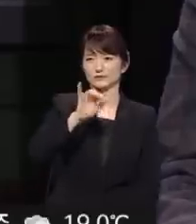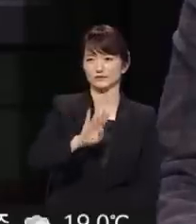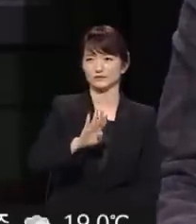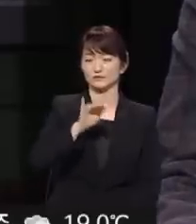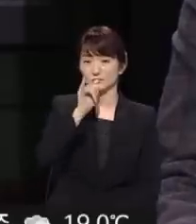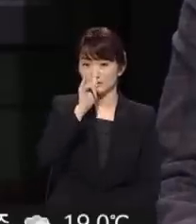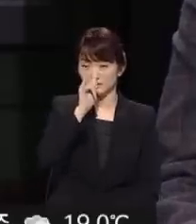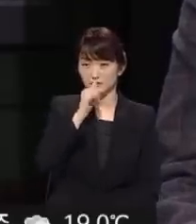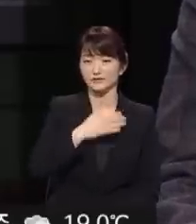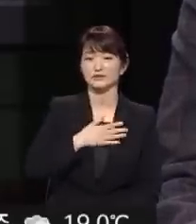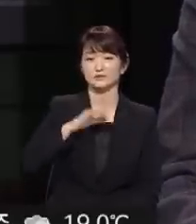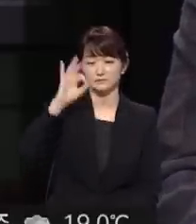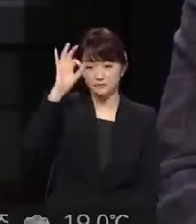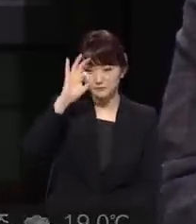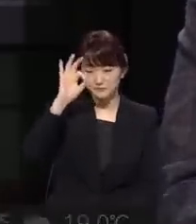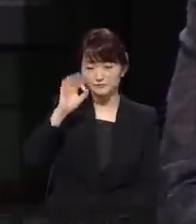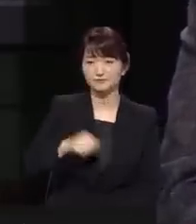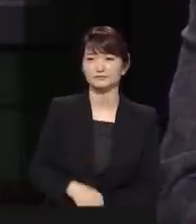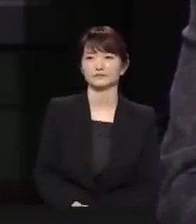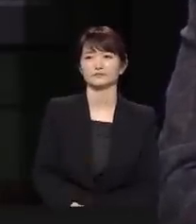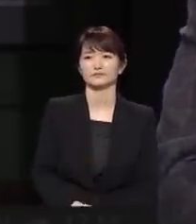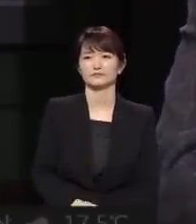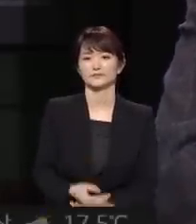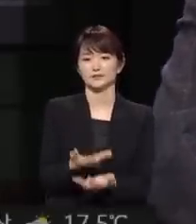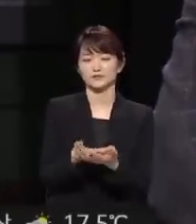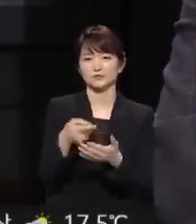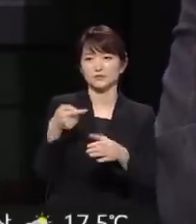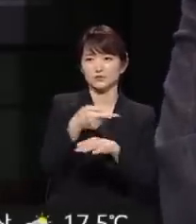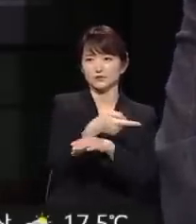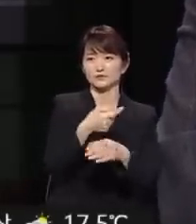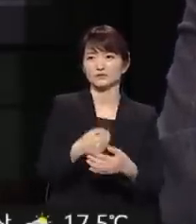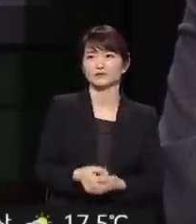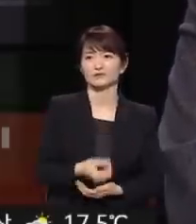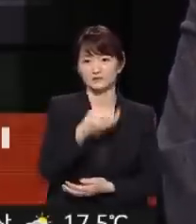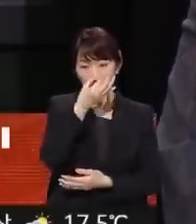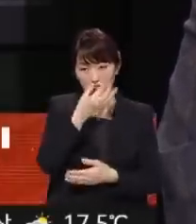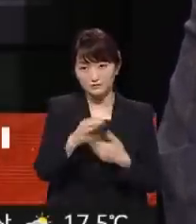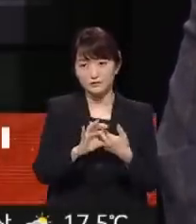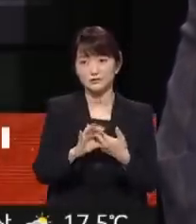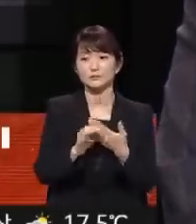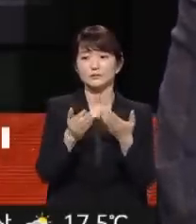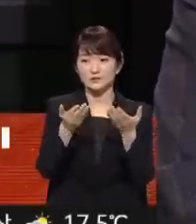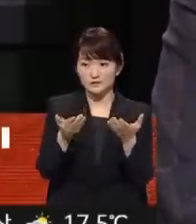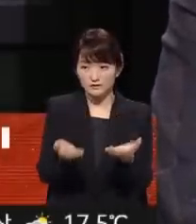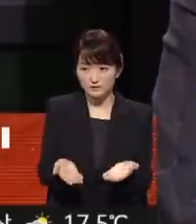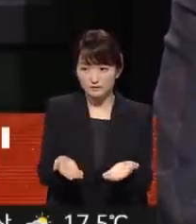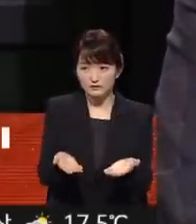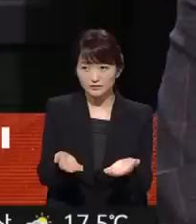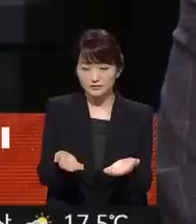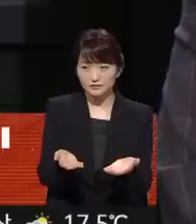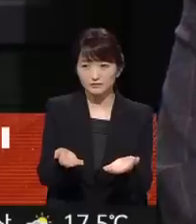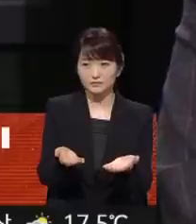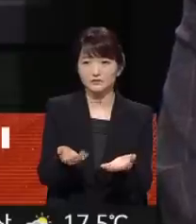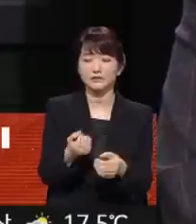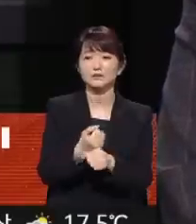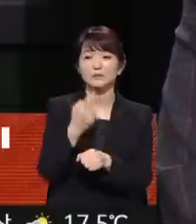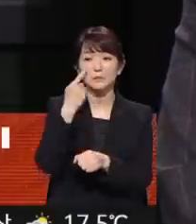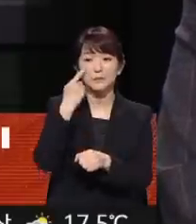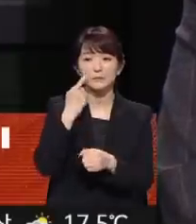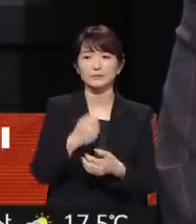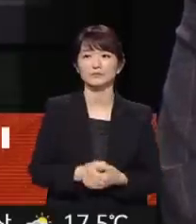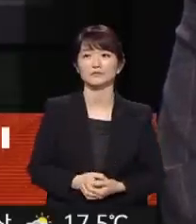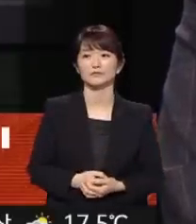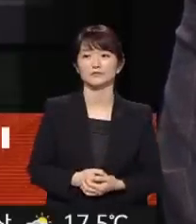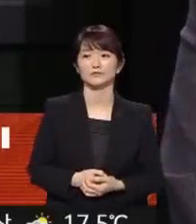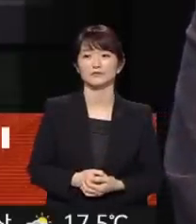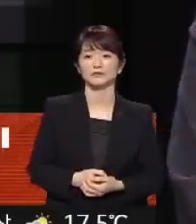좀 찾아봤는데 마마 이른 중천공 말고도요. 뭐 힘들면 시험시험 해라. 이렇게 쓰는 사람도 있다고 하고요.